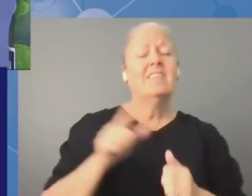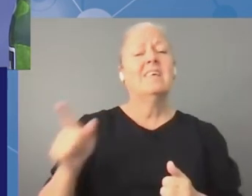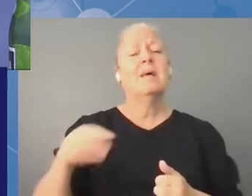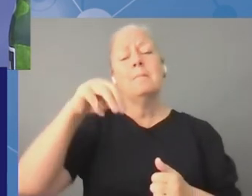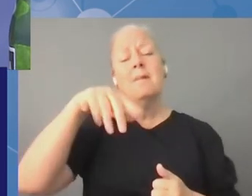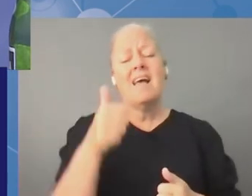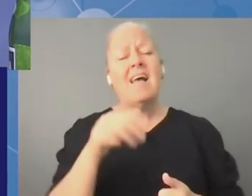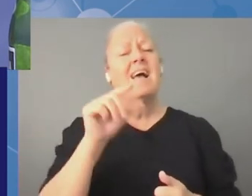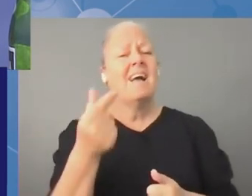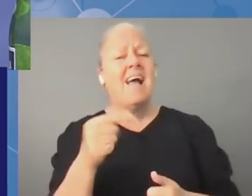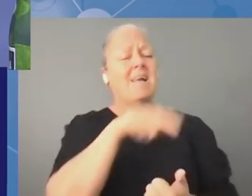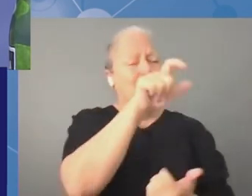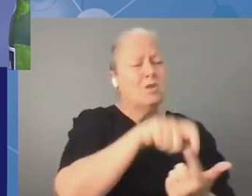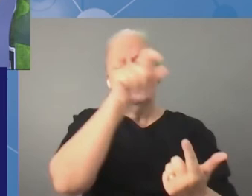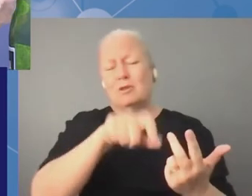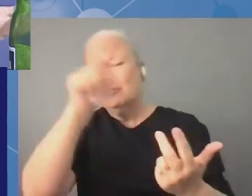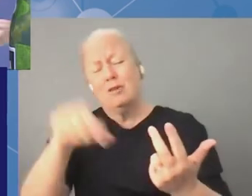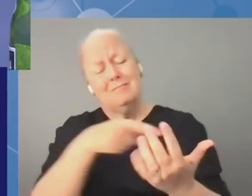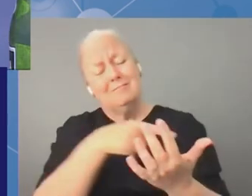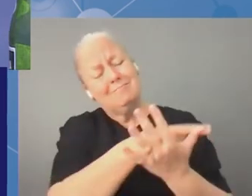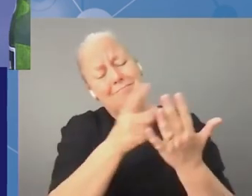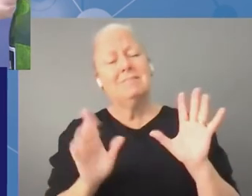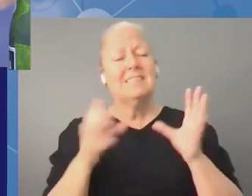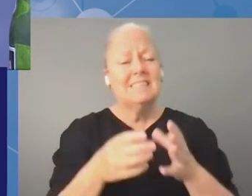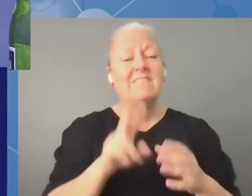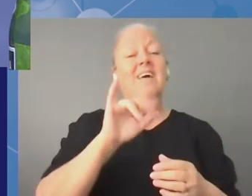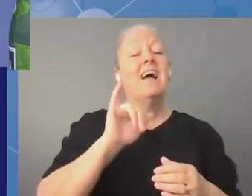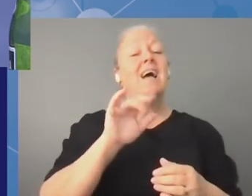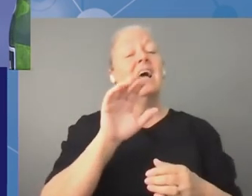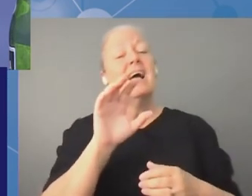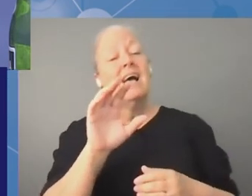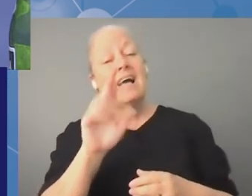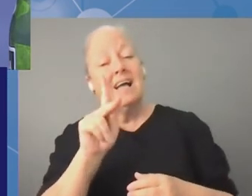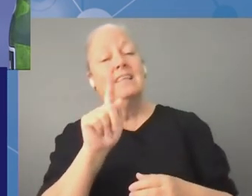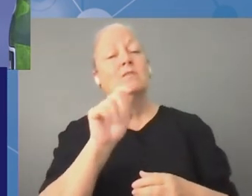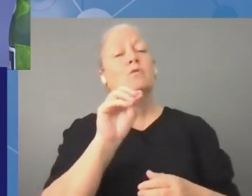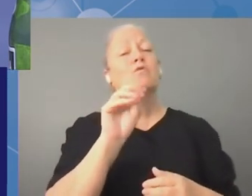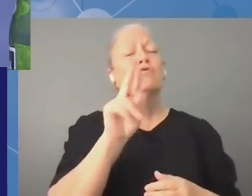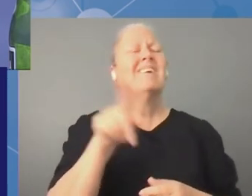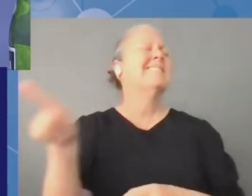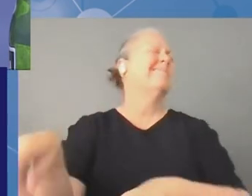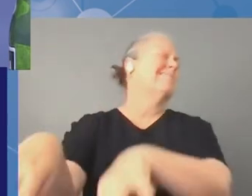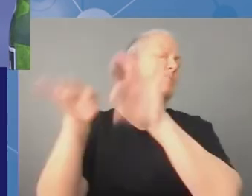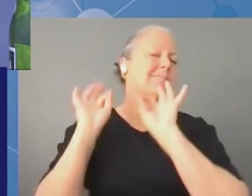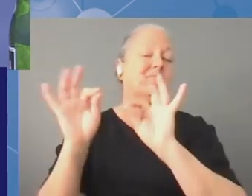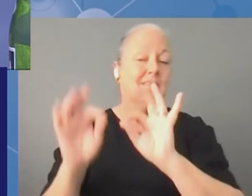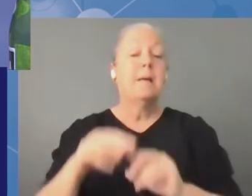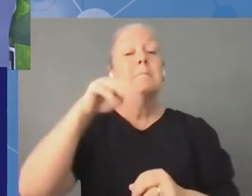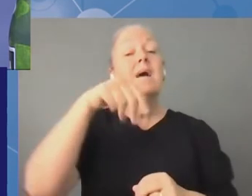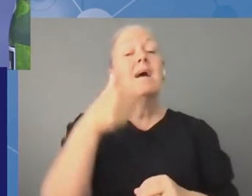القمة. شكرا لميخا وبشمك وكشيشتوف وفيكتور وكل